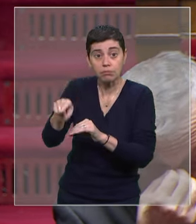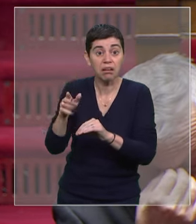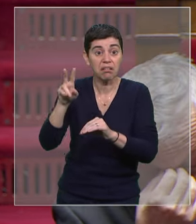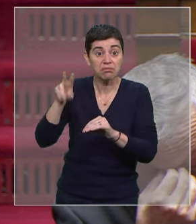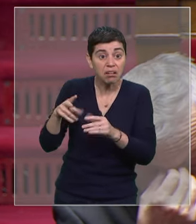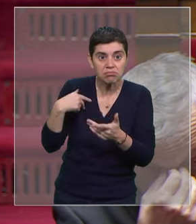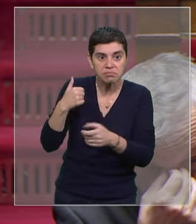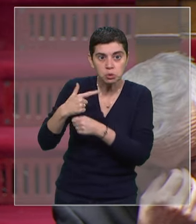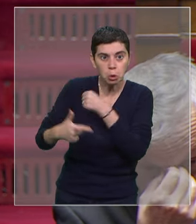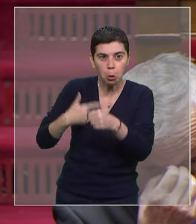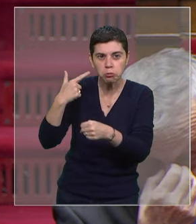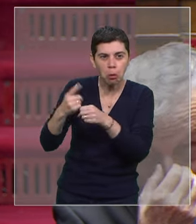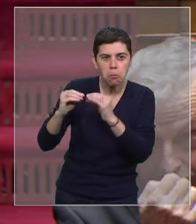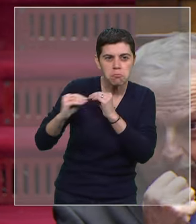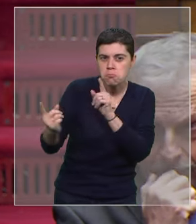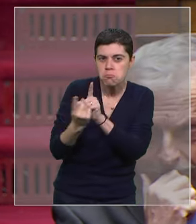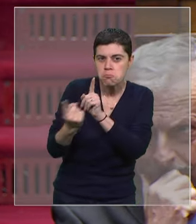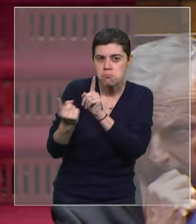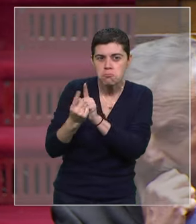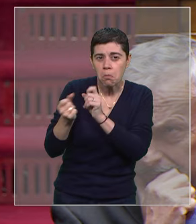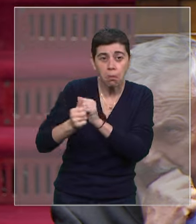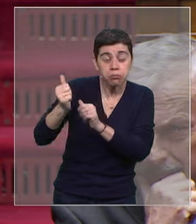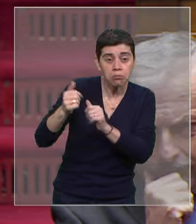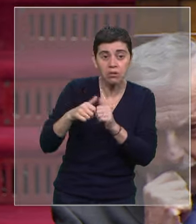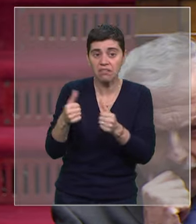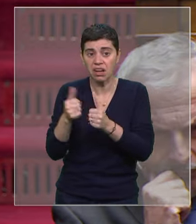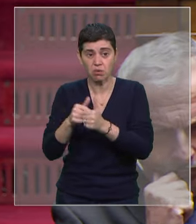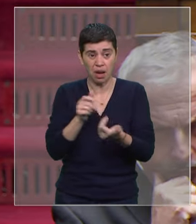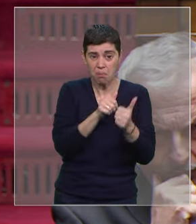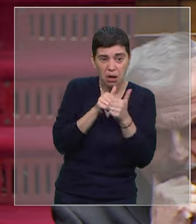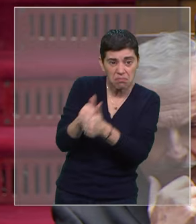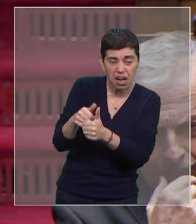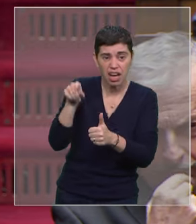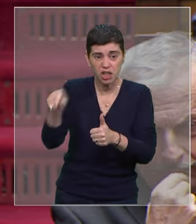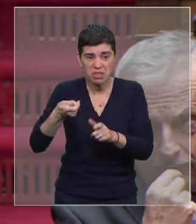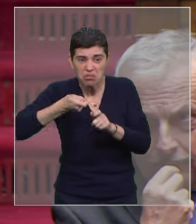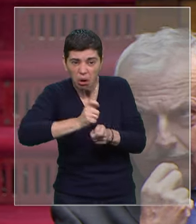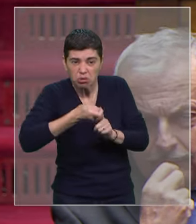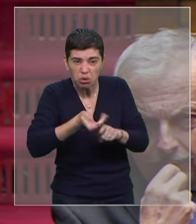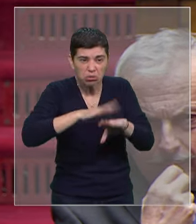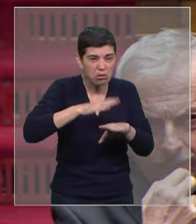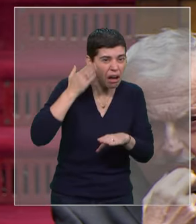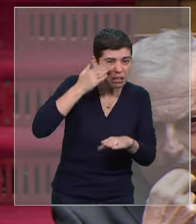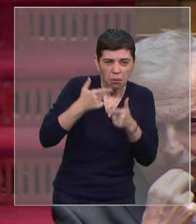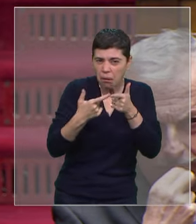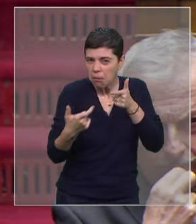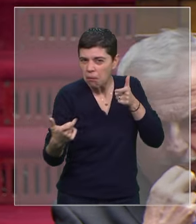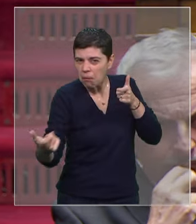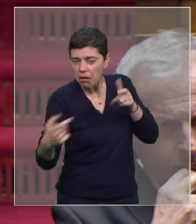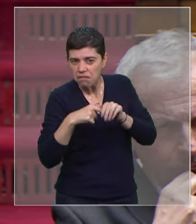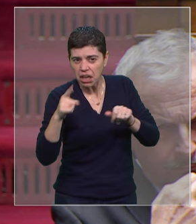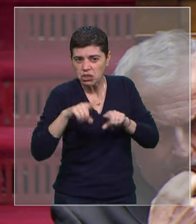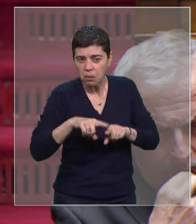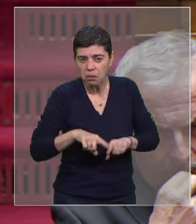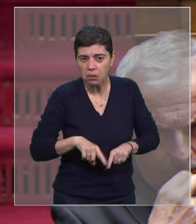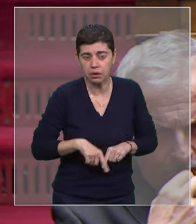depuis 2 ans. Des signalements, il y en a eu, des dépôts de plaintes, des passages à l'acte, comme de la torture sur des animaux, entre autres.